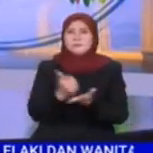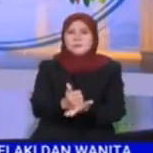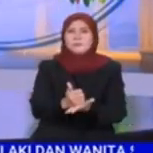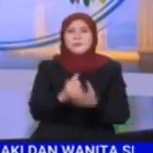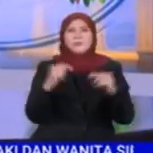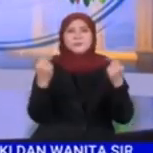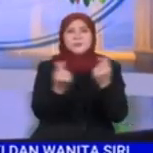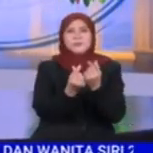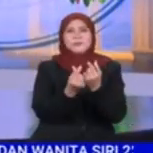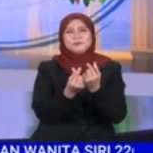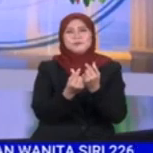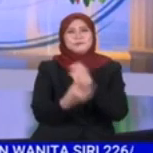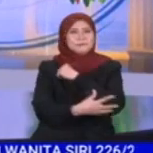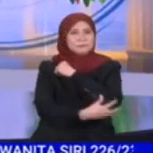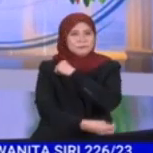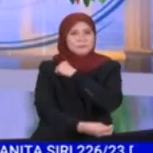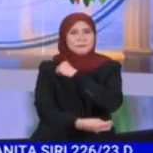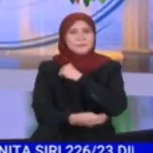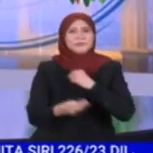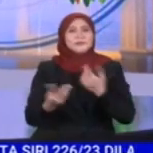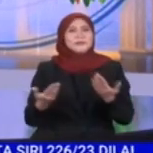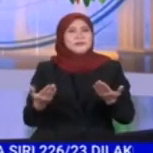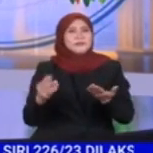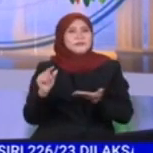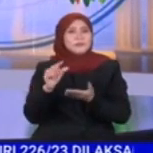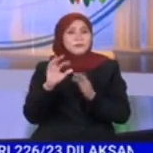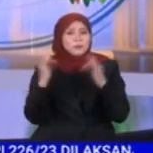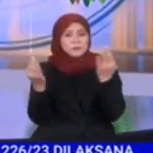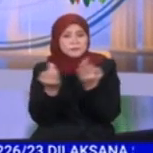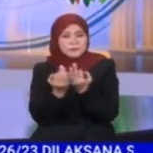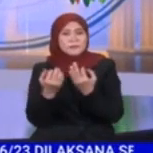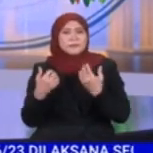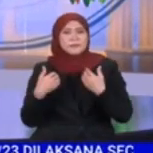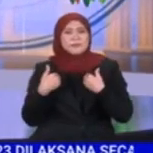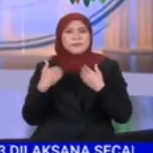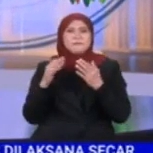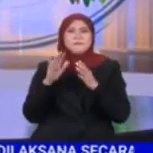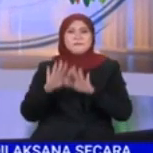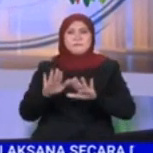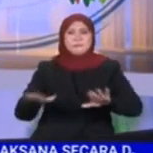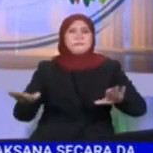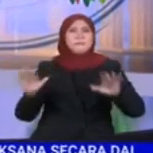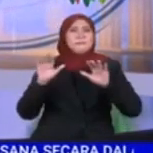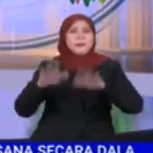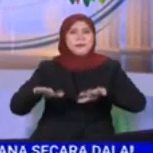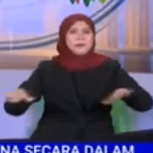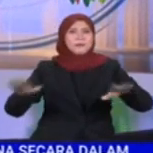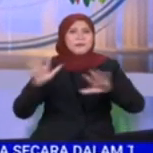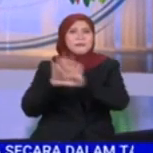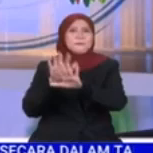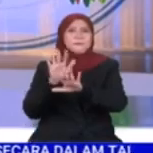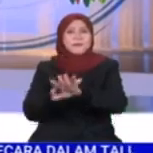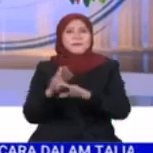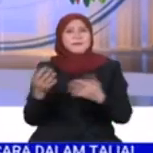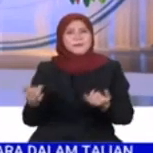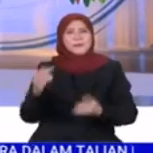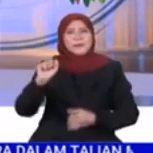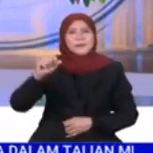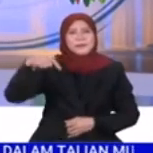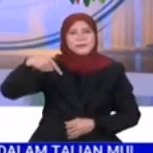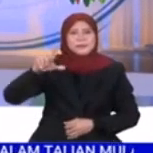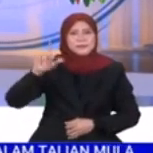membantu golongan kurang berkemampuan, lebih-lebih lagi keluarga yang mempunyai isi rumah ramai. Ikuti laporan disediakan Nur Akila